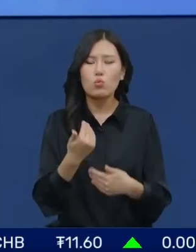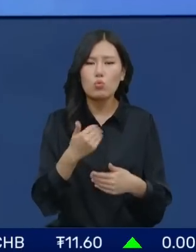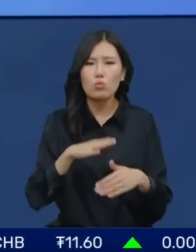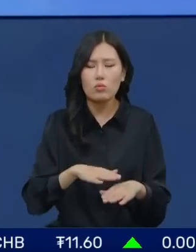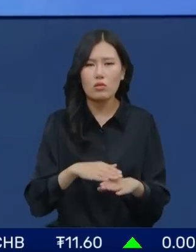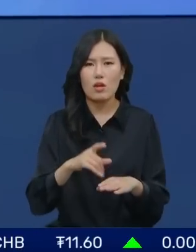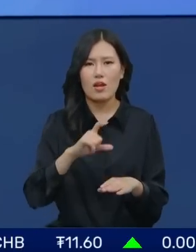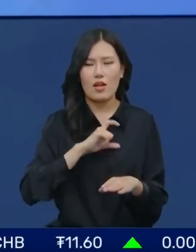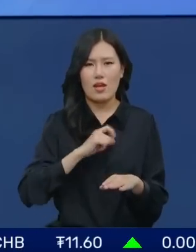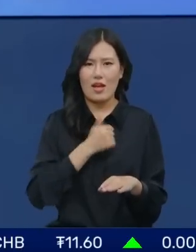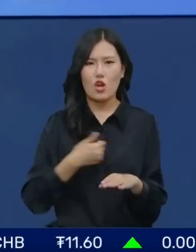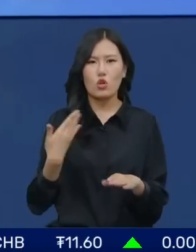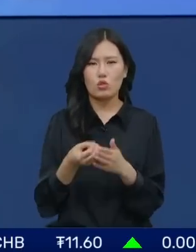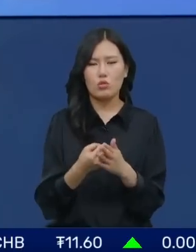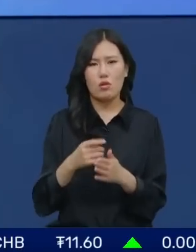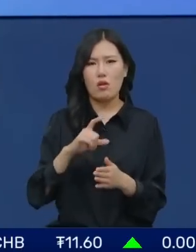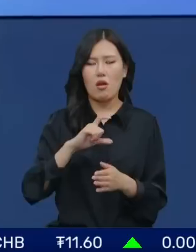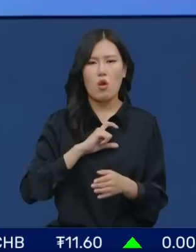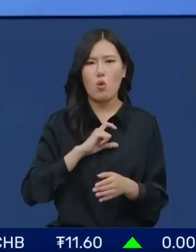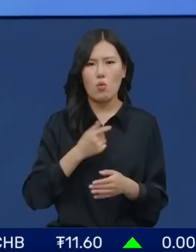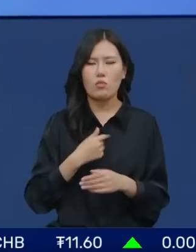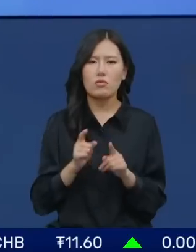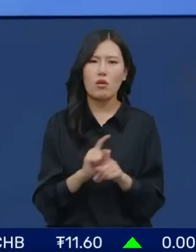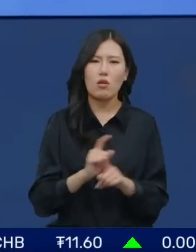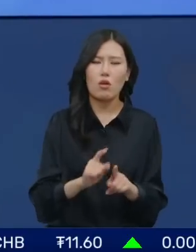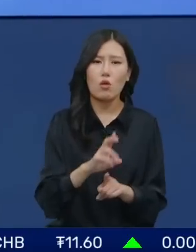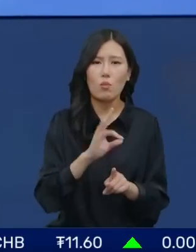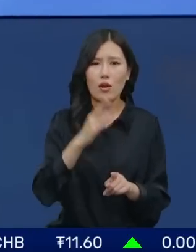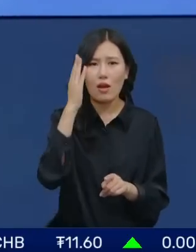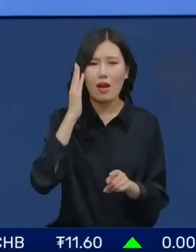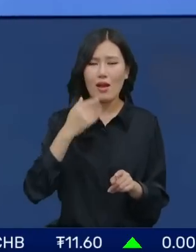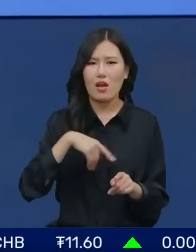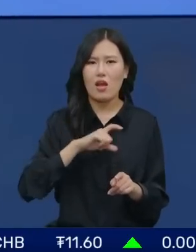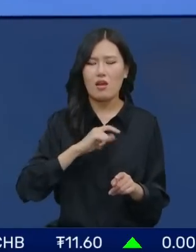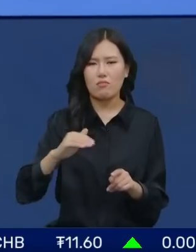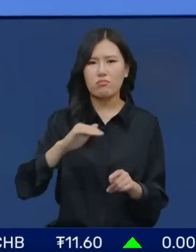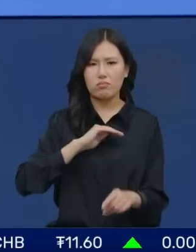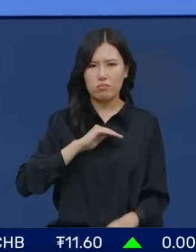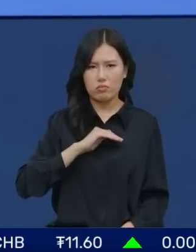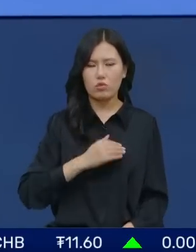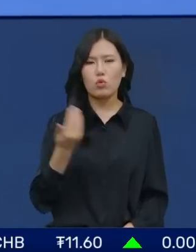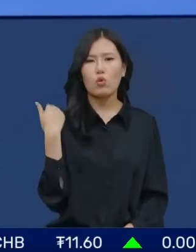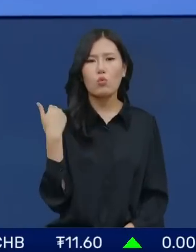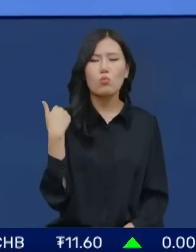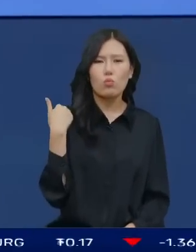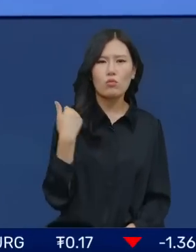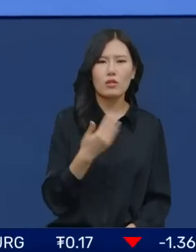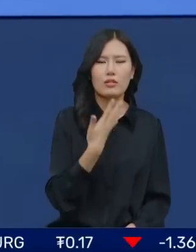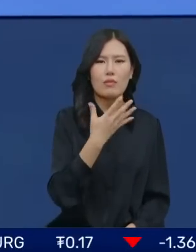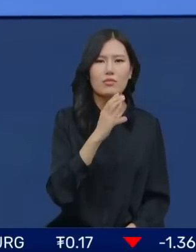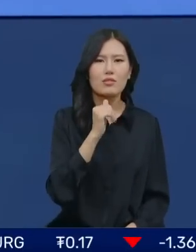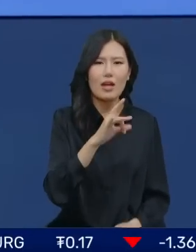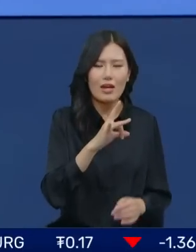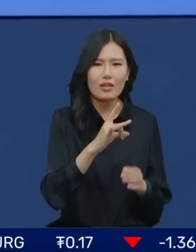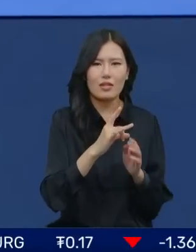нь зөрчигдсөн нөхцөлд эцэг их байх эрхийг хязгаарладаг. За өмнө нь 5 хүртэлх сараар бол хязгаарладаг байсан бол одоо бол 9 хүртэлх